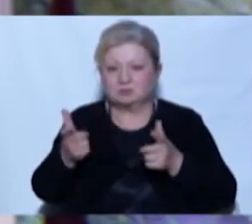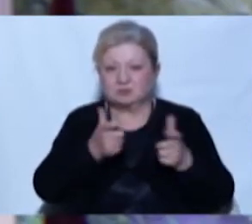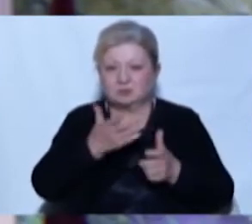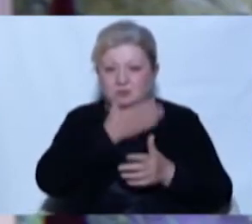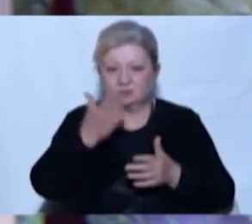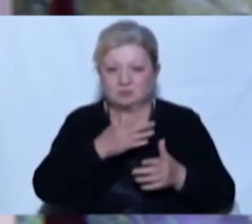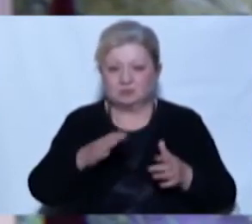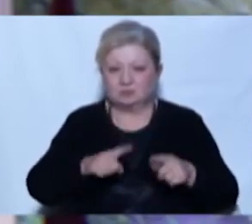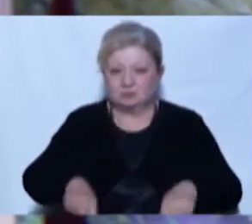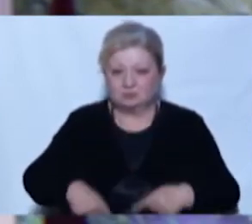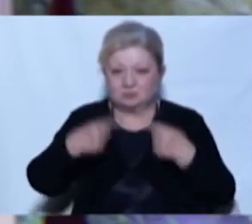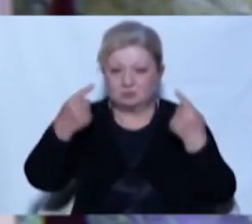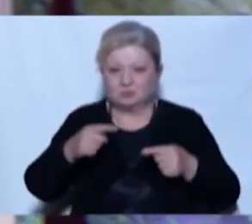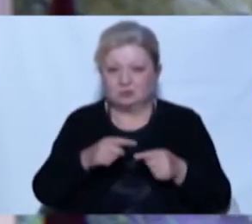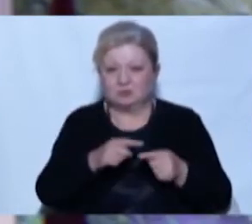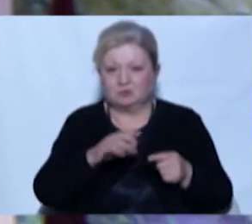გამოიწვია სერიოზული